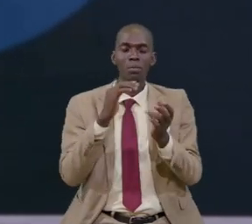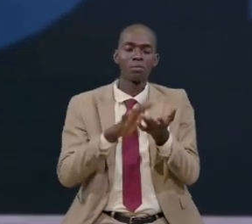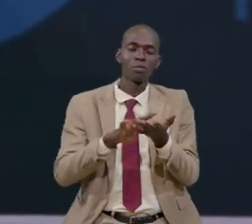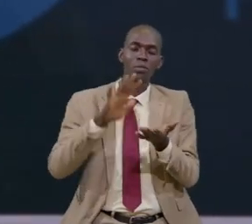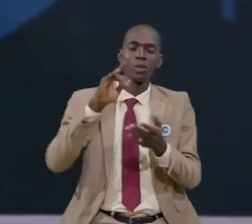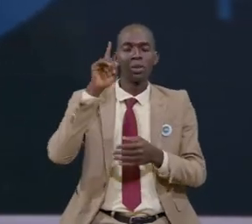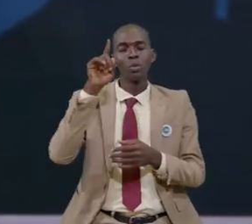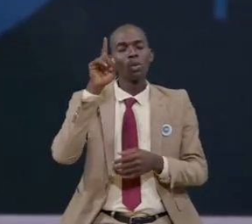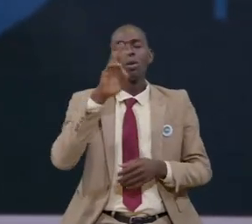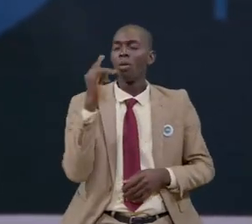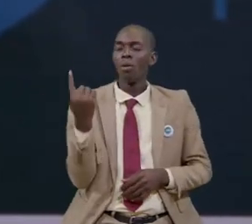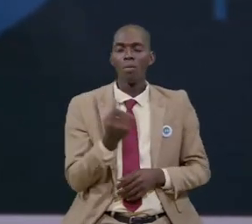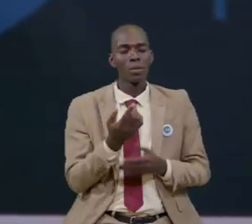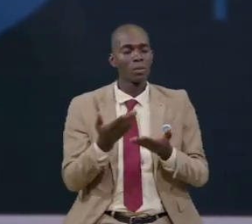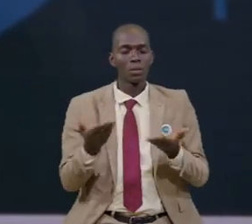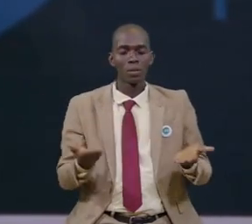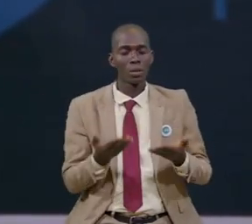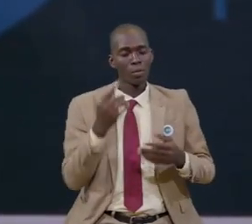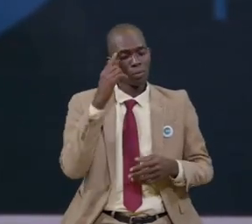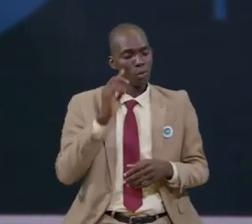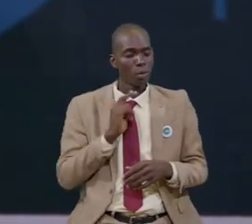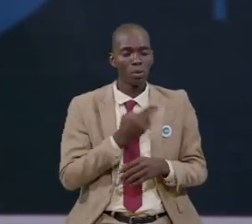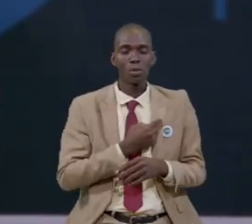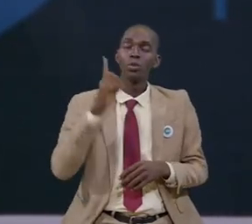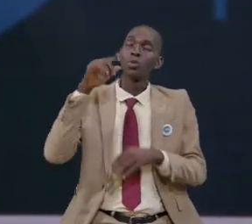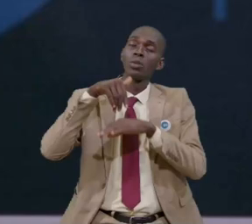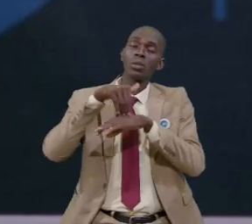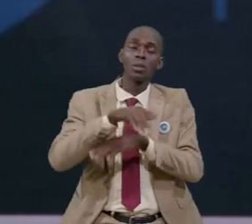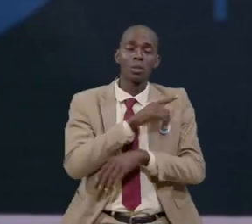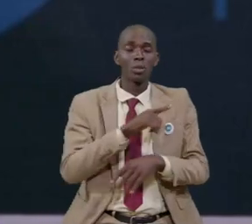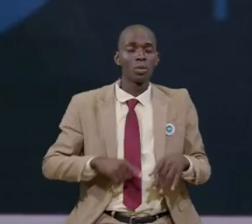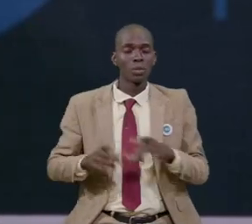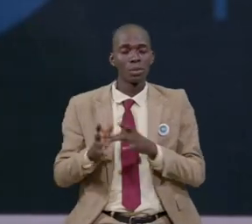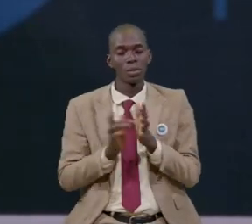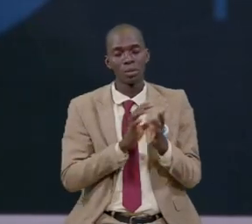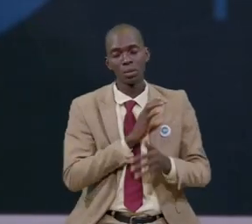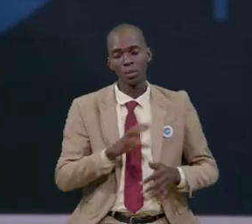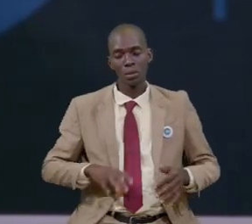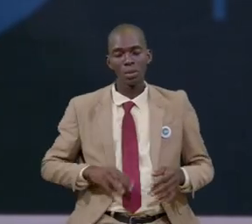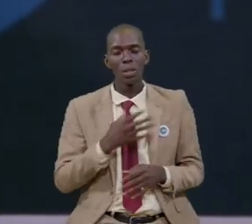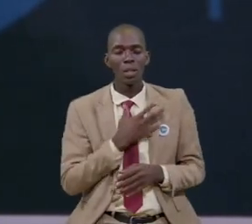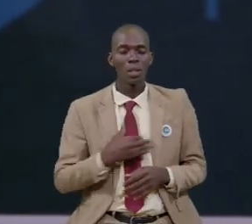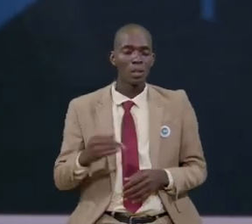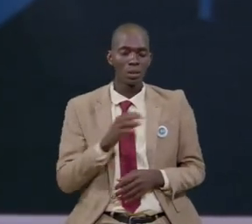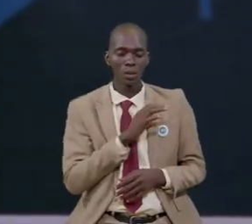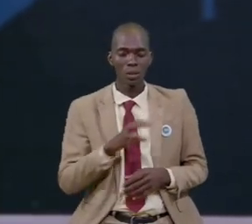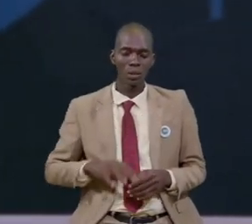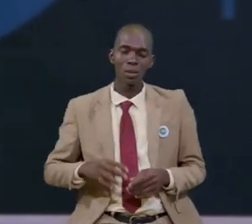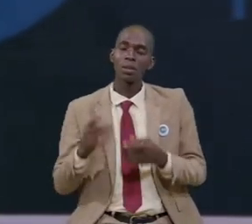nous. Tu as envoyé le Seigneur Jésus-Christ. Il est venu né à